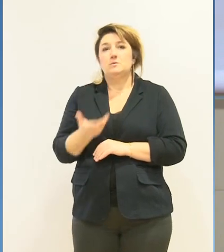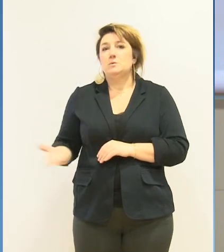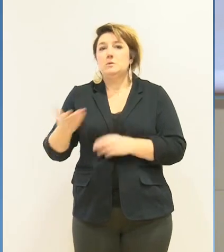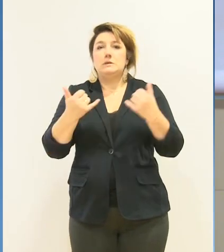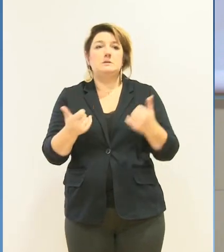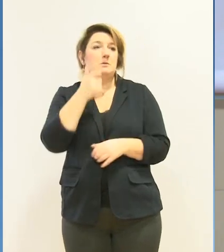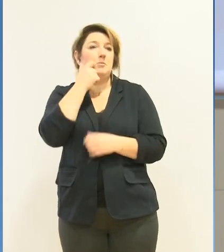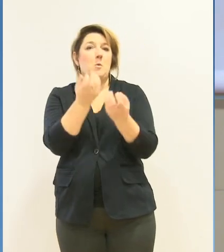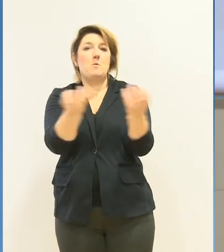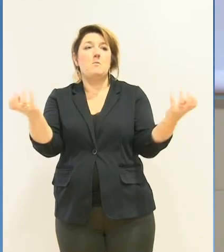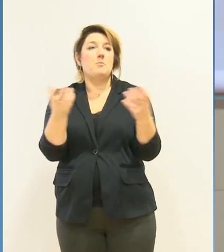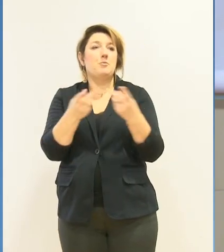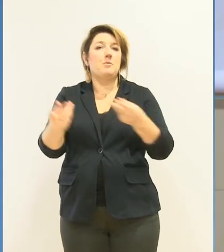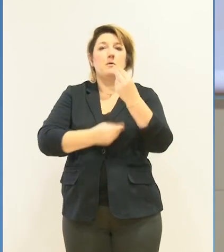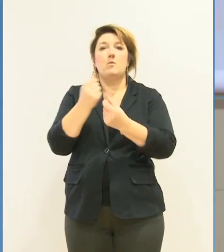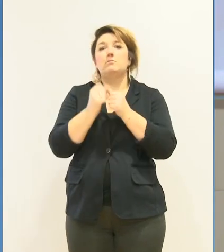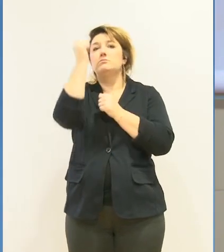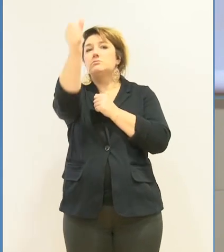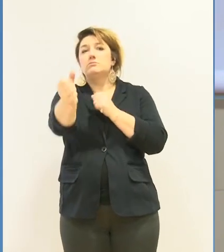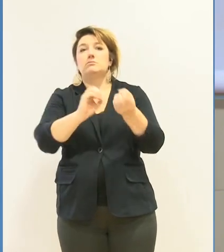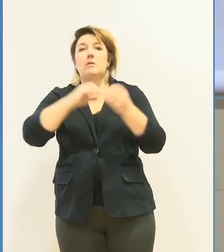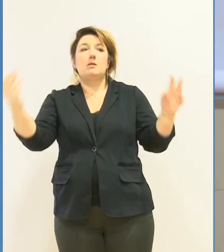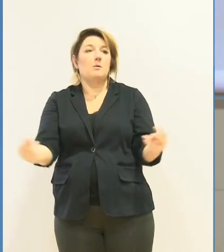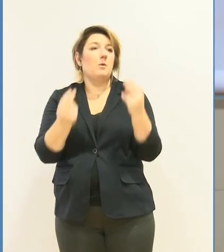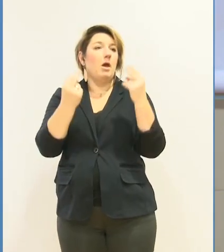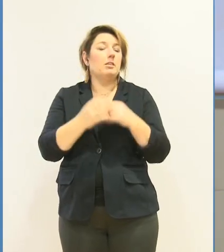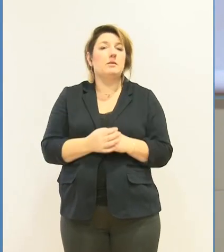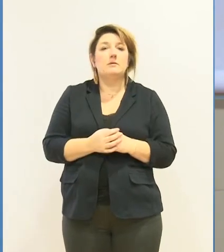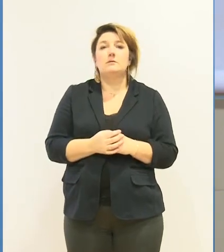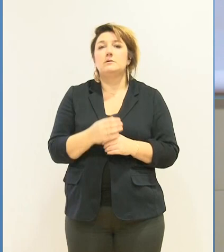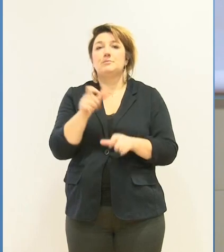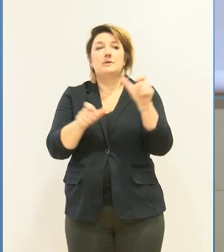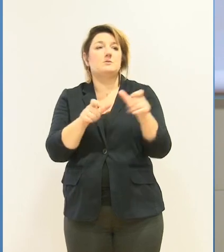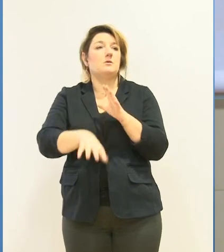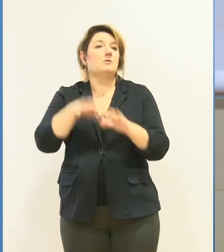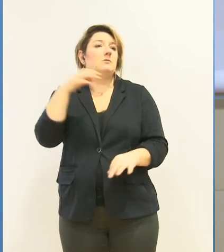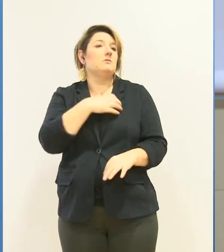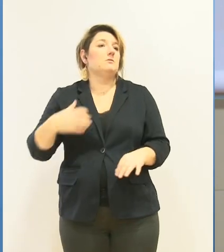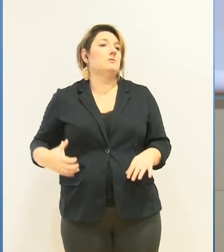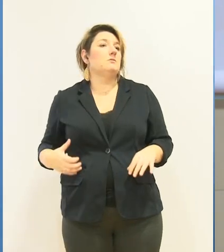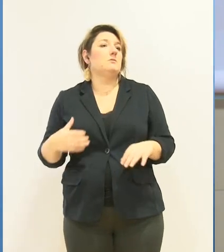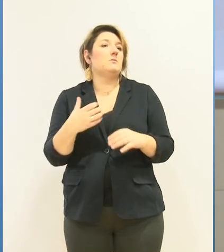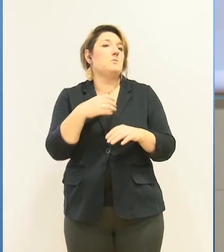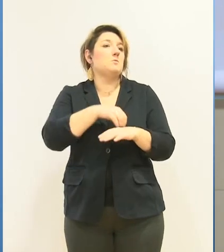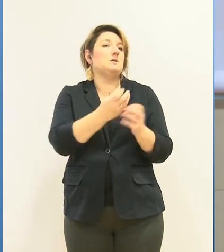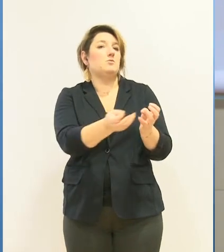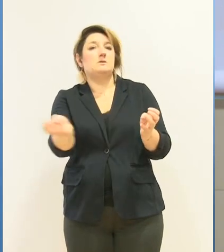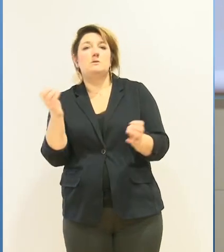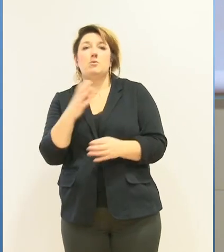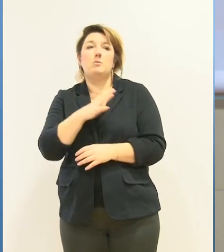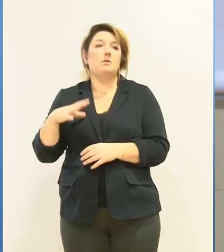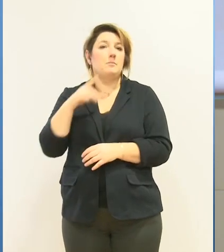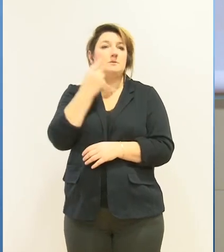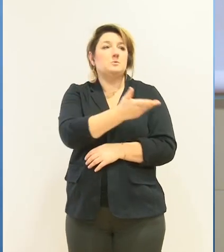sur internet cher conseillère municipale et cher conseils municipaux depuis